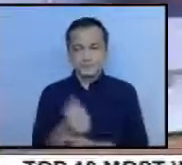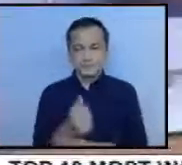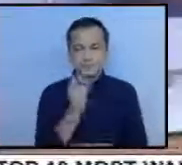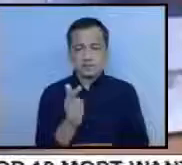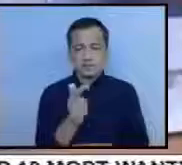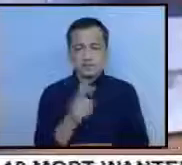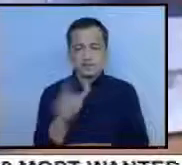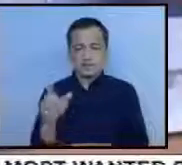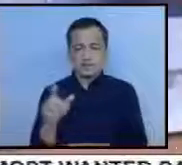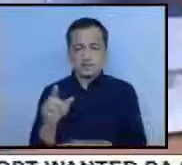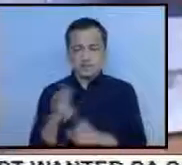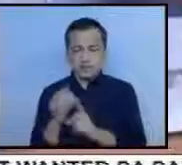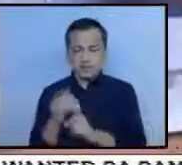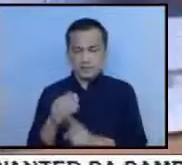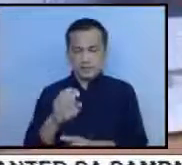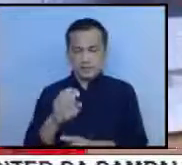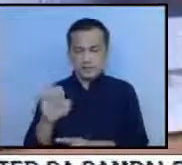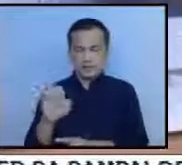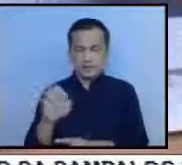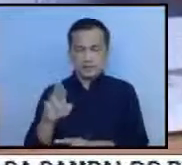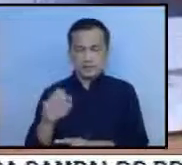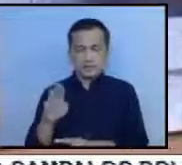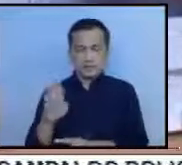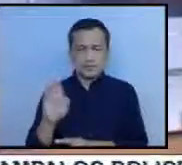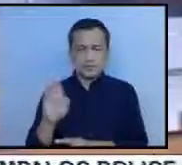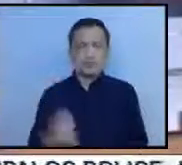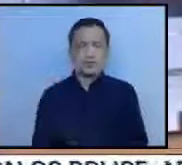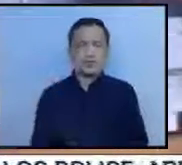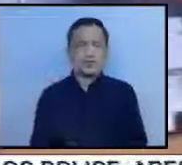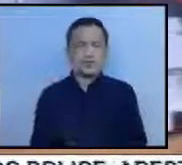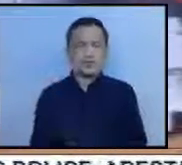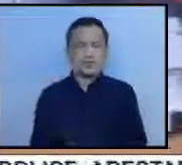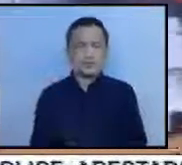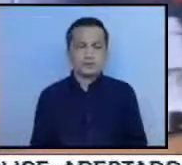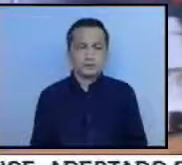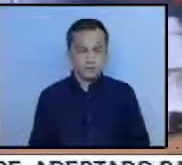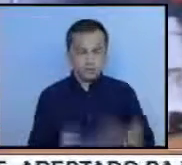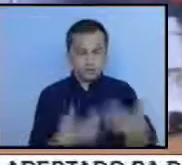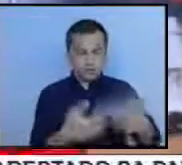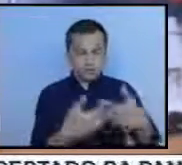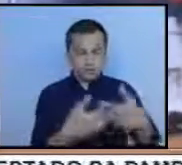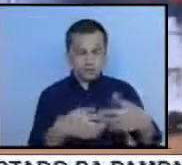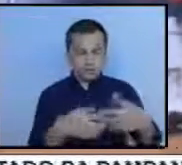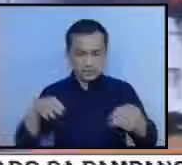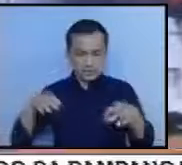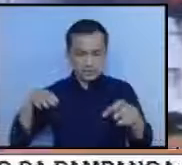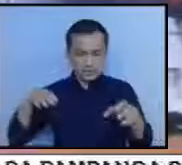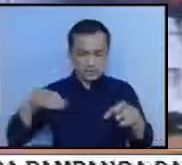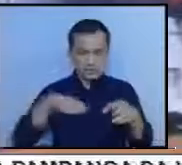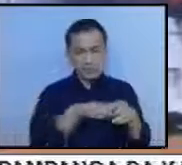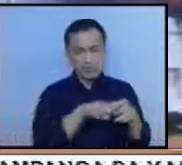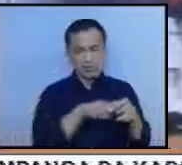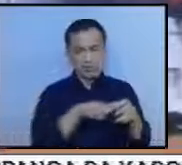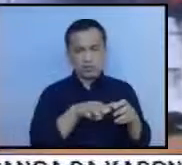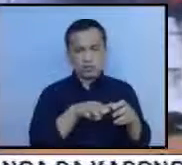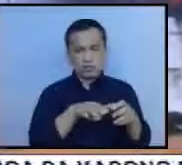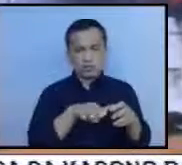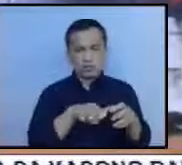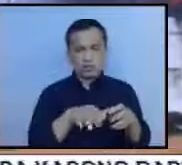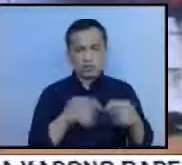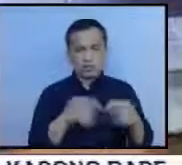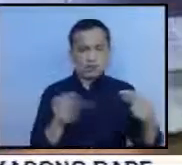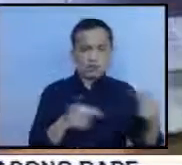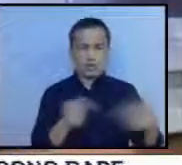Rembo. Nasagi nga nila yung washing machine. Ayun na, hanggang sa sagutan nila at tumantong